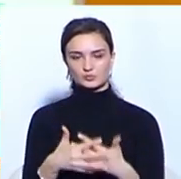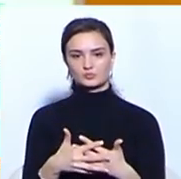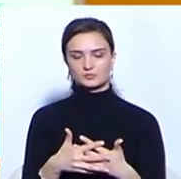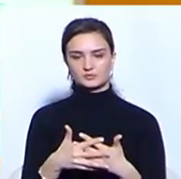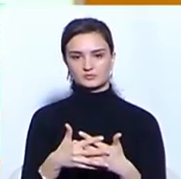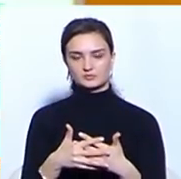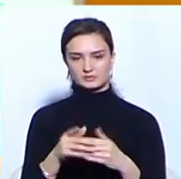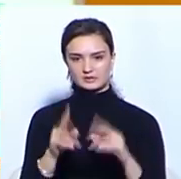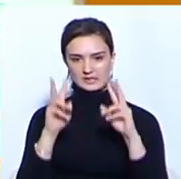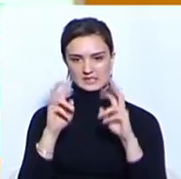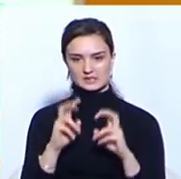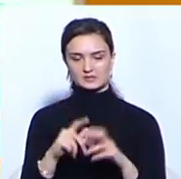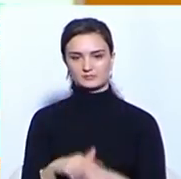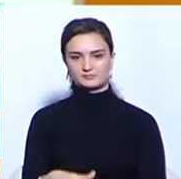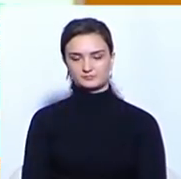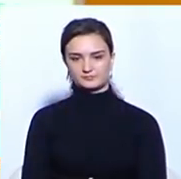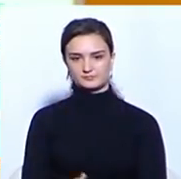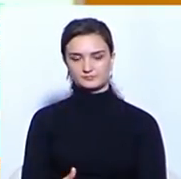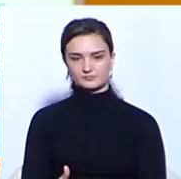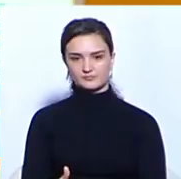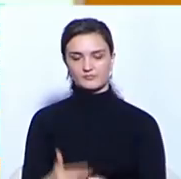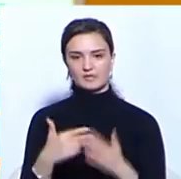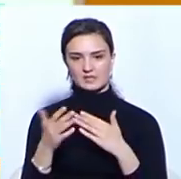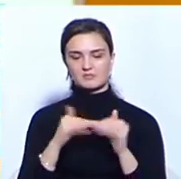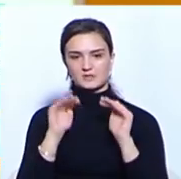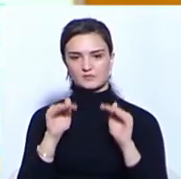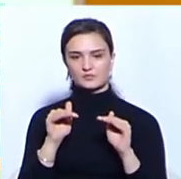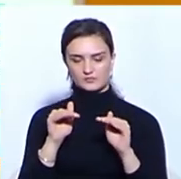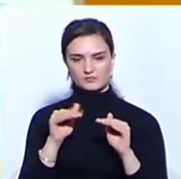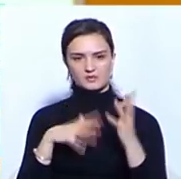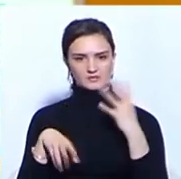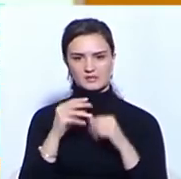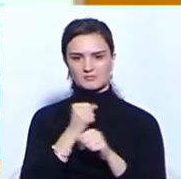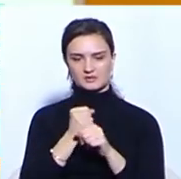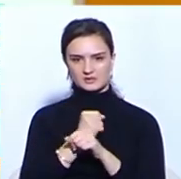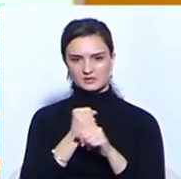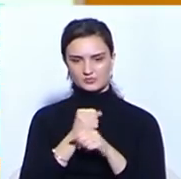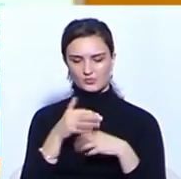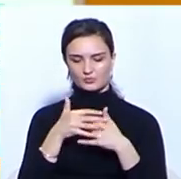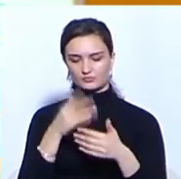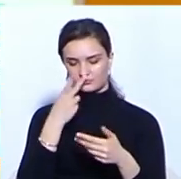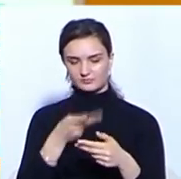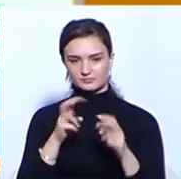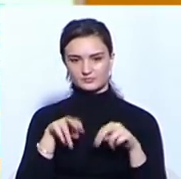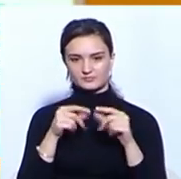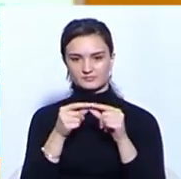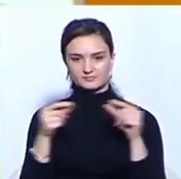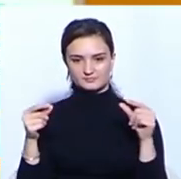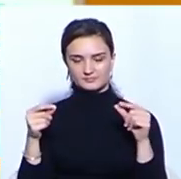ორსულობის ტესტი, რომელიც ხელმისაწვდომია ნებისმიერი აფთიაქის თუ ამის